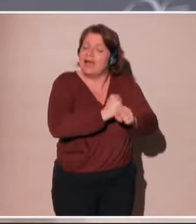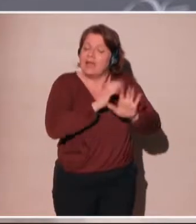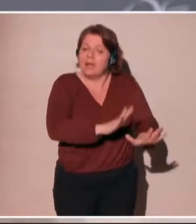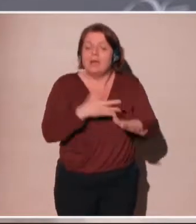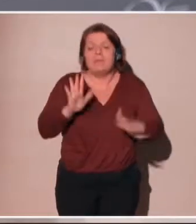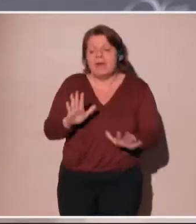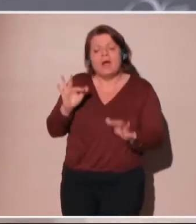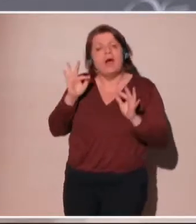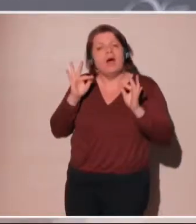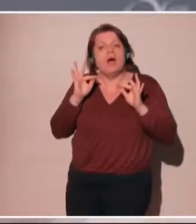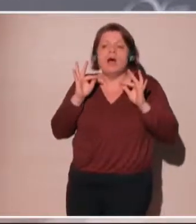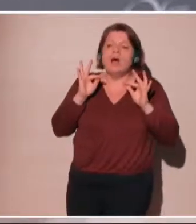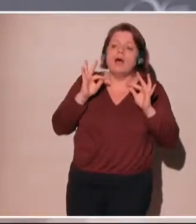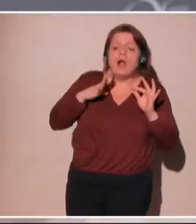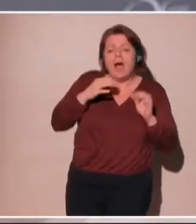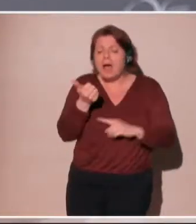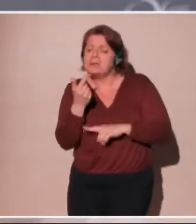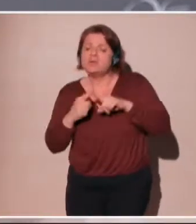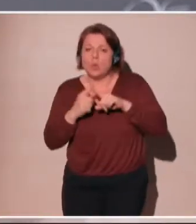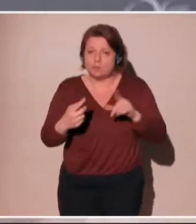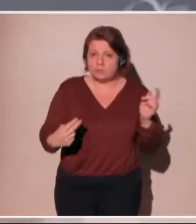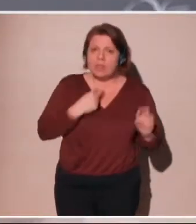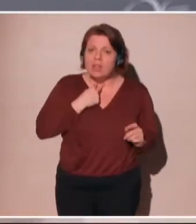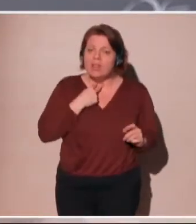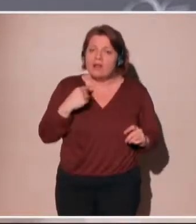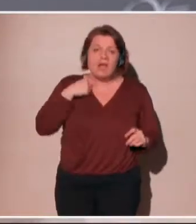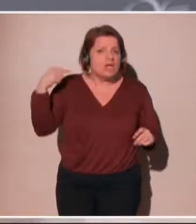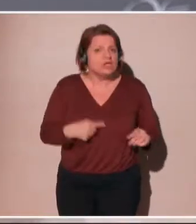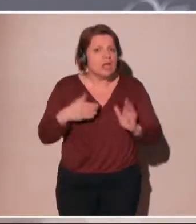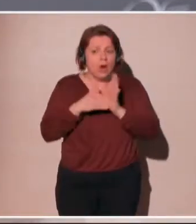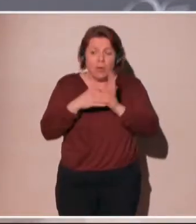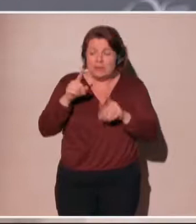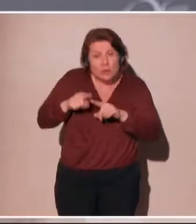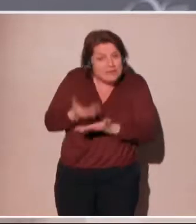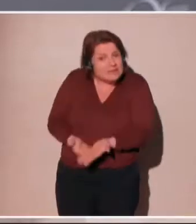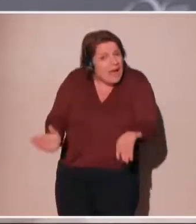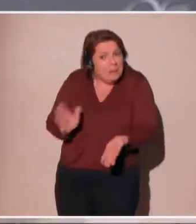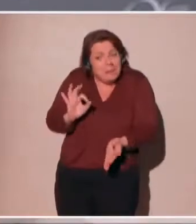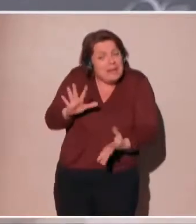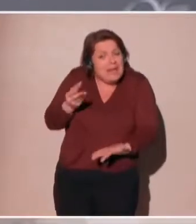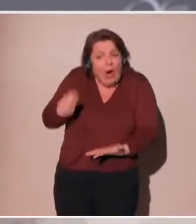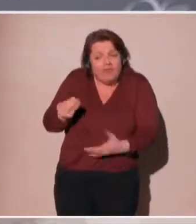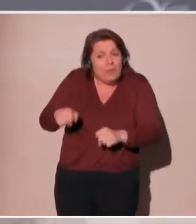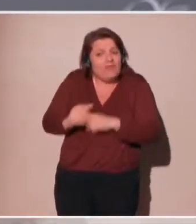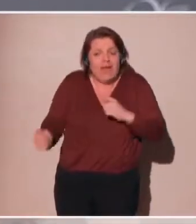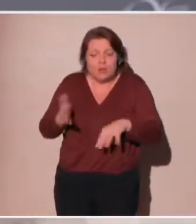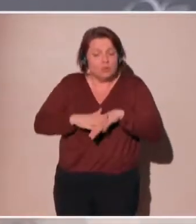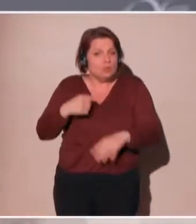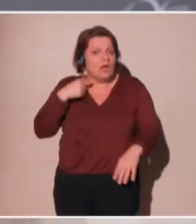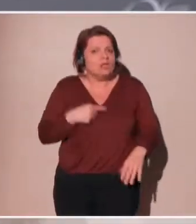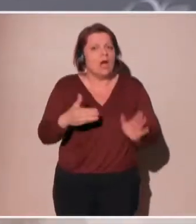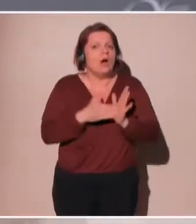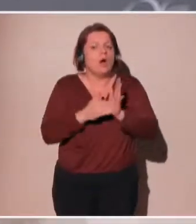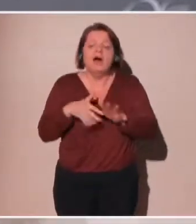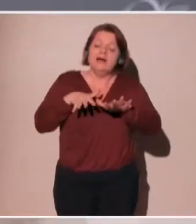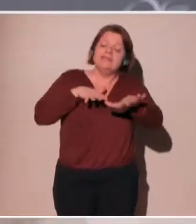en échec pour certaines choses qui sont d'une simplicité enfantine. On n'a pas réussi jusqu'à présent à